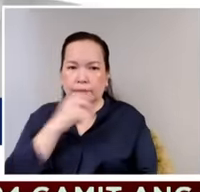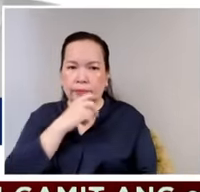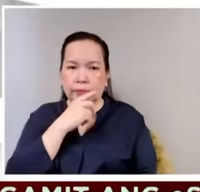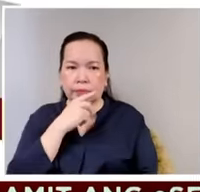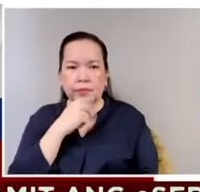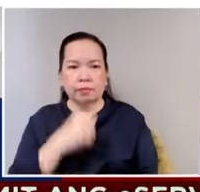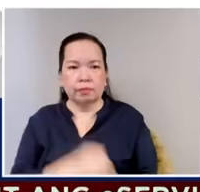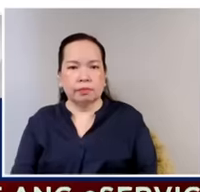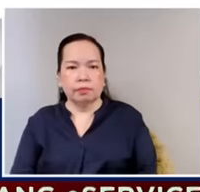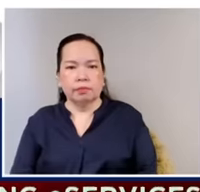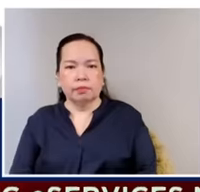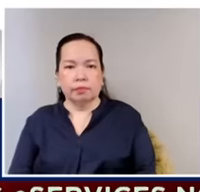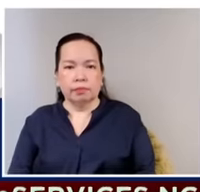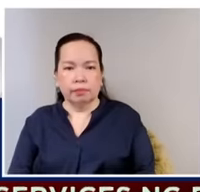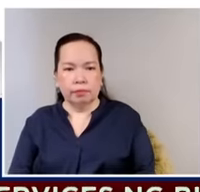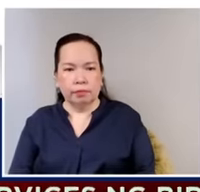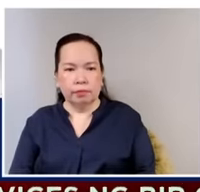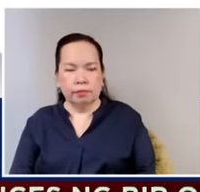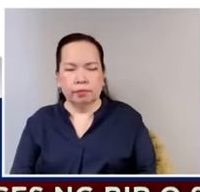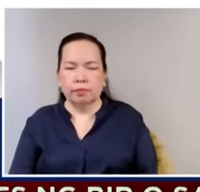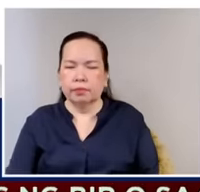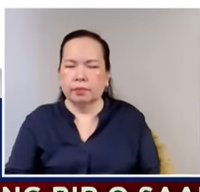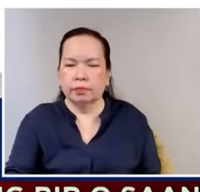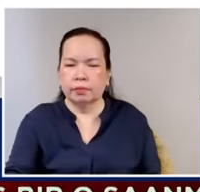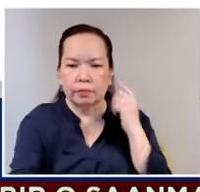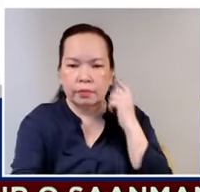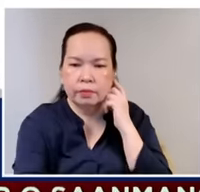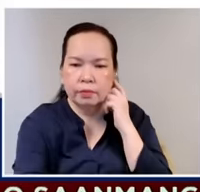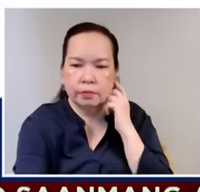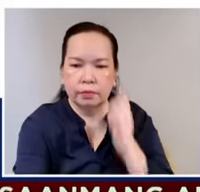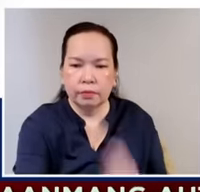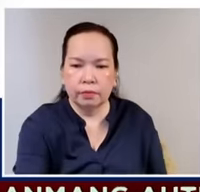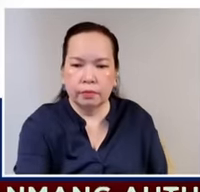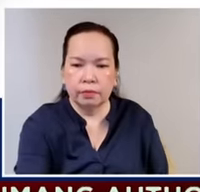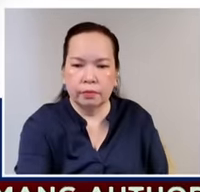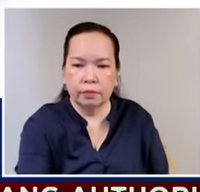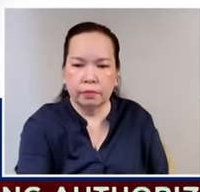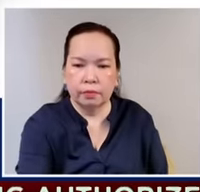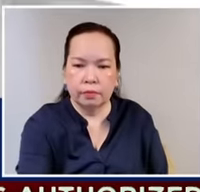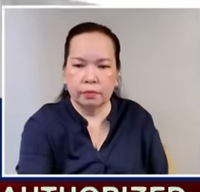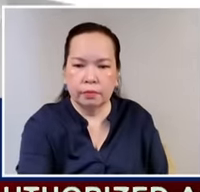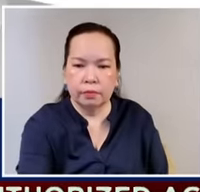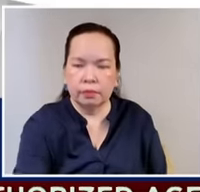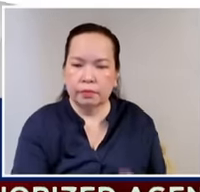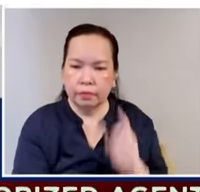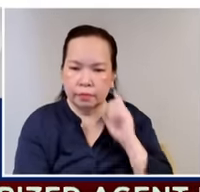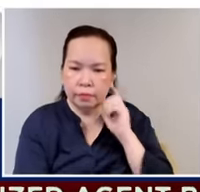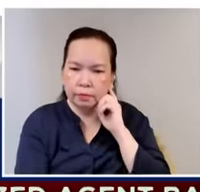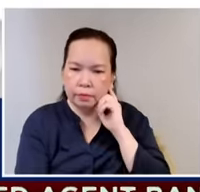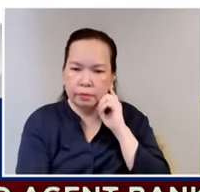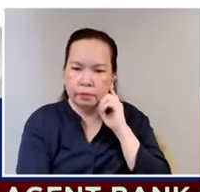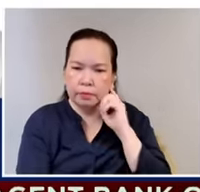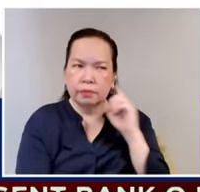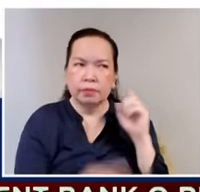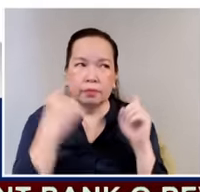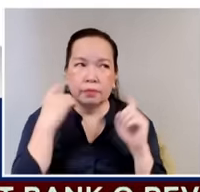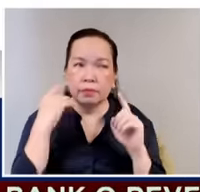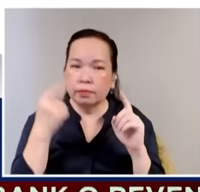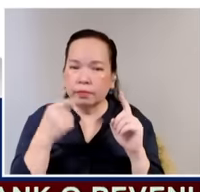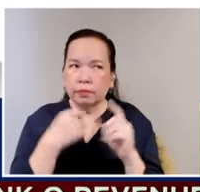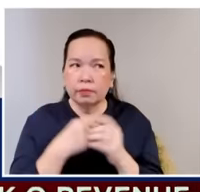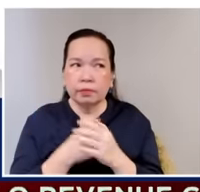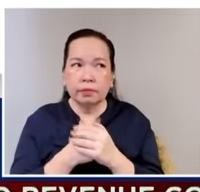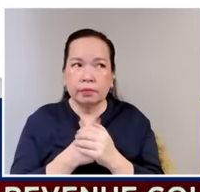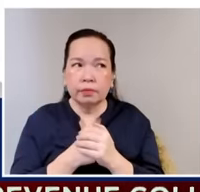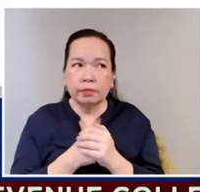are the big city buses po. Yung nakikita nyo sa EDSA carousel, may isa pa kaming ruta ang ina-identify na ang